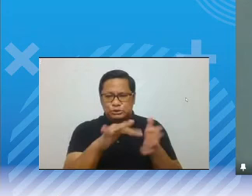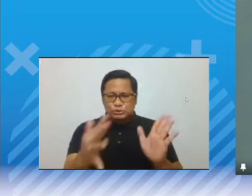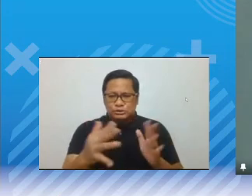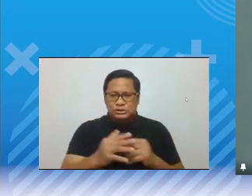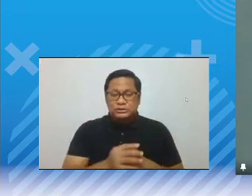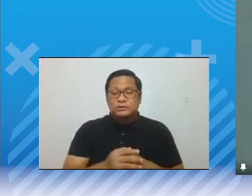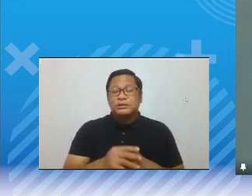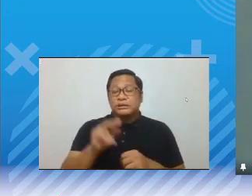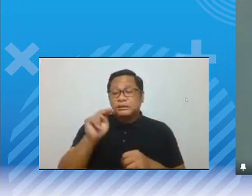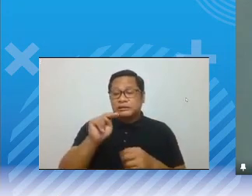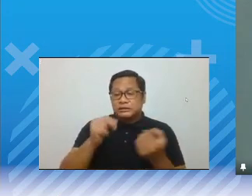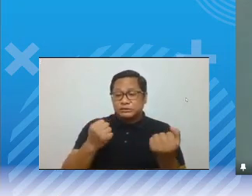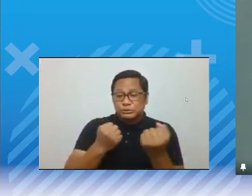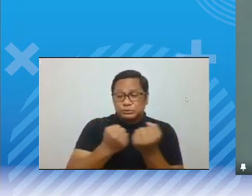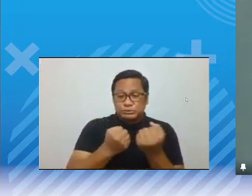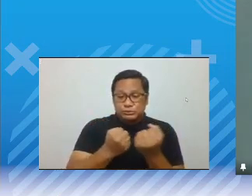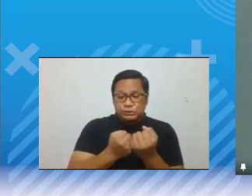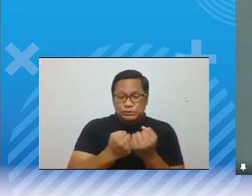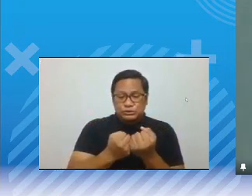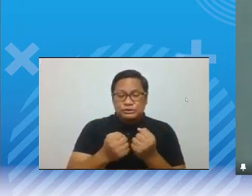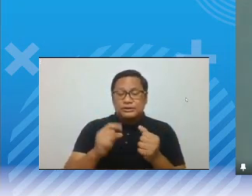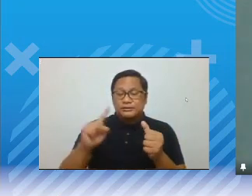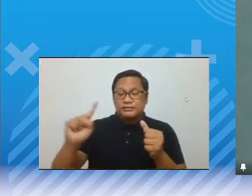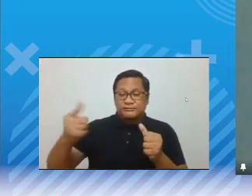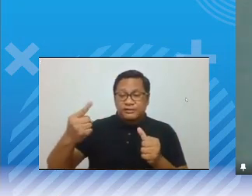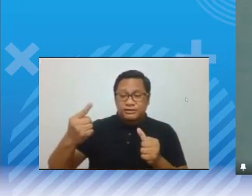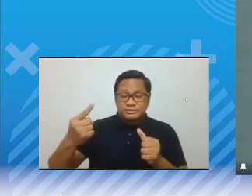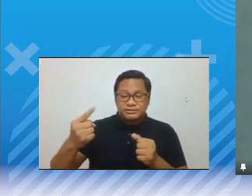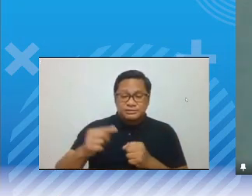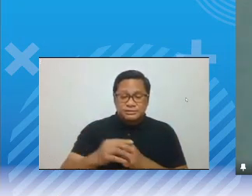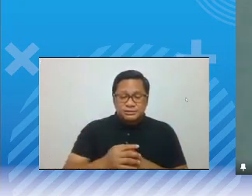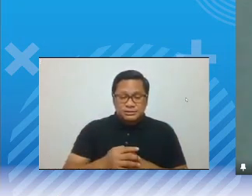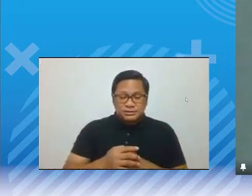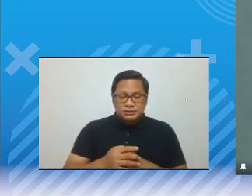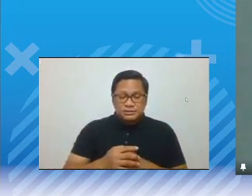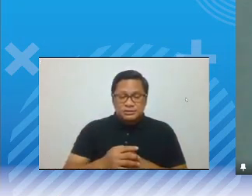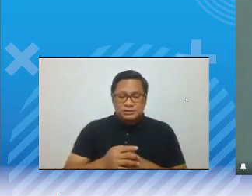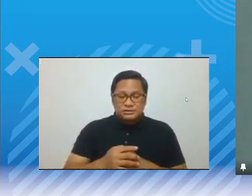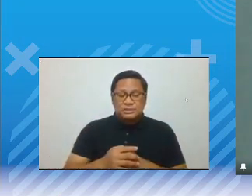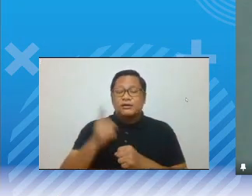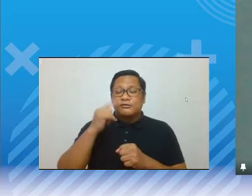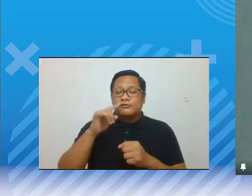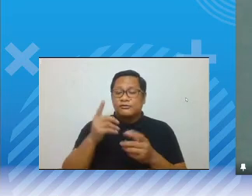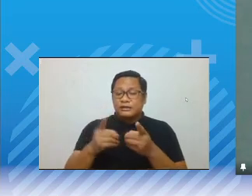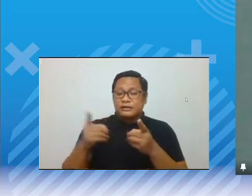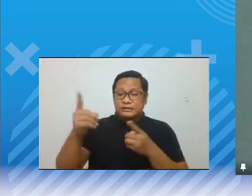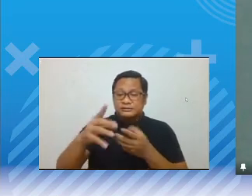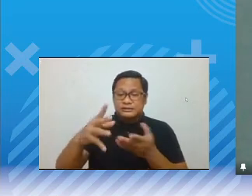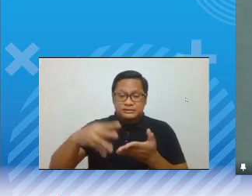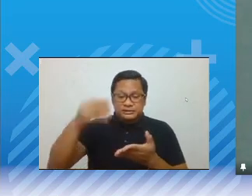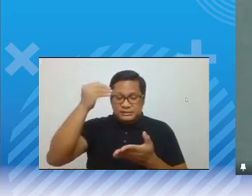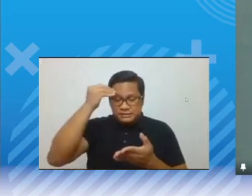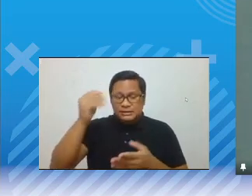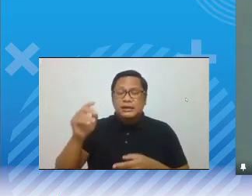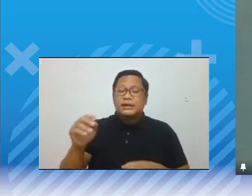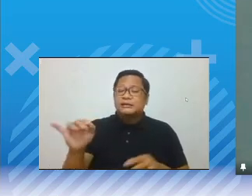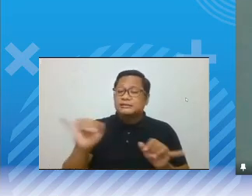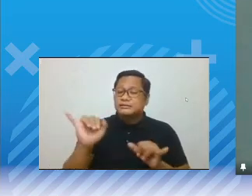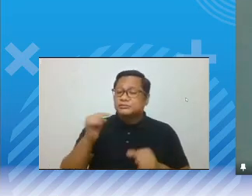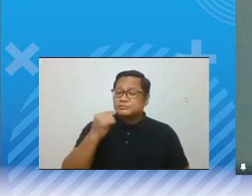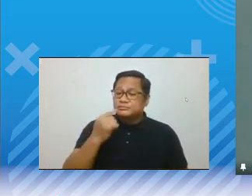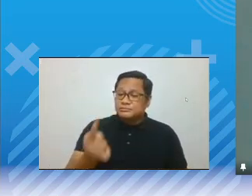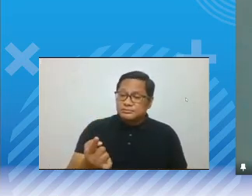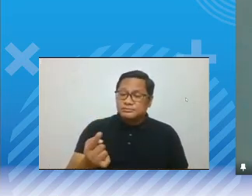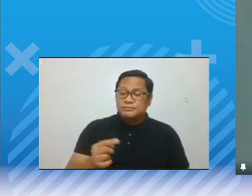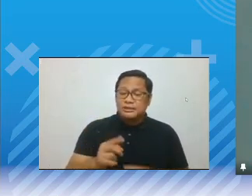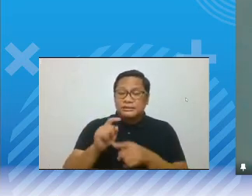suporta po is, yan, unang-una is yung training on distance learning katulad nga po na nabanggit kanina. And then